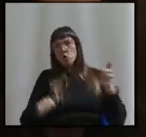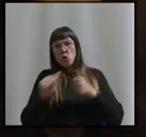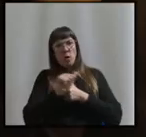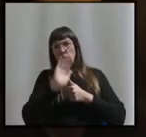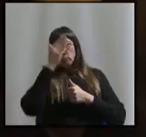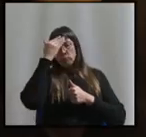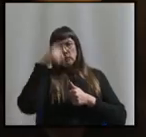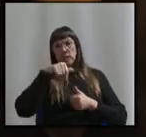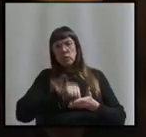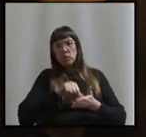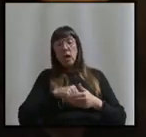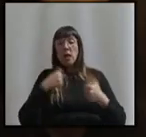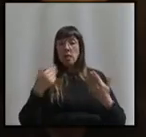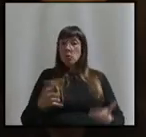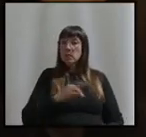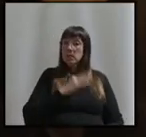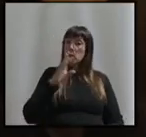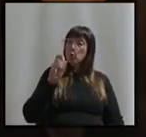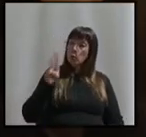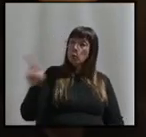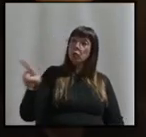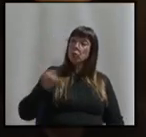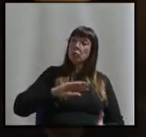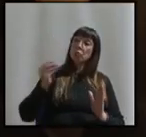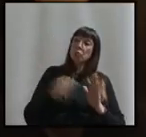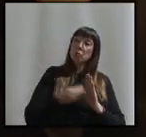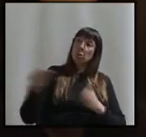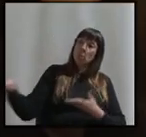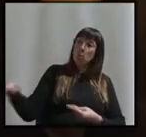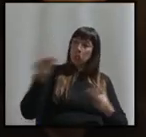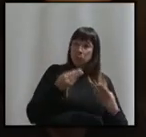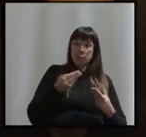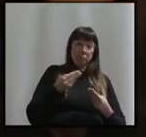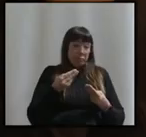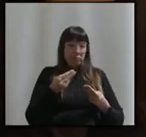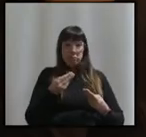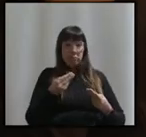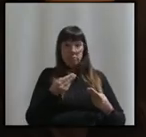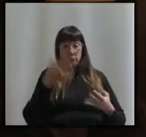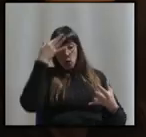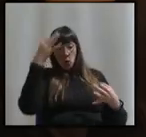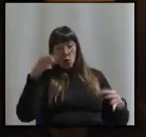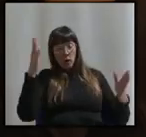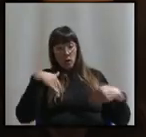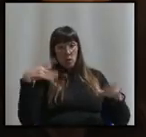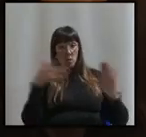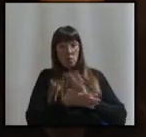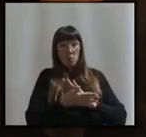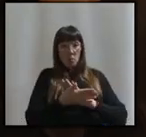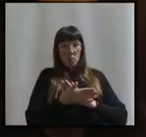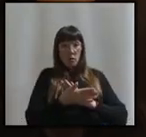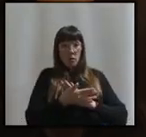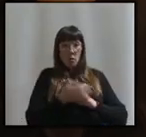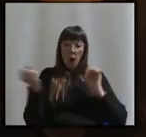tant, senyor Pou, creiem que aquesta moció que ens porta no té cap sentit, ja que tot el que demana en els seus acords entenem que ja està en